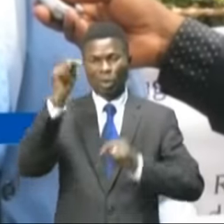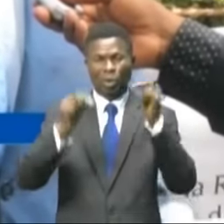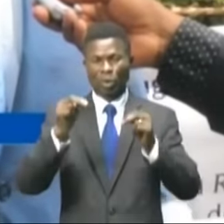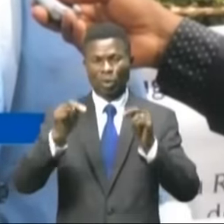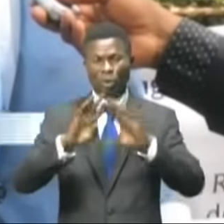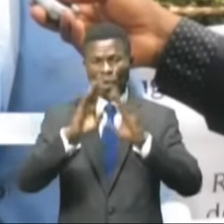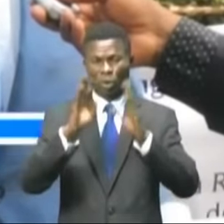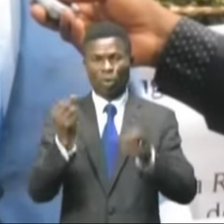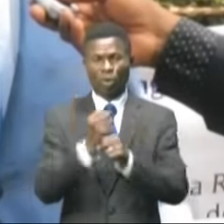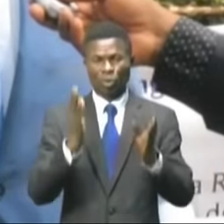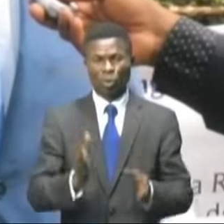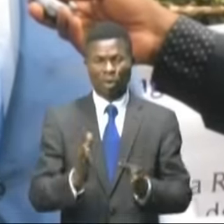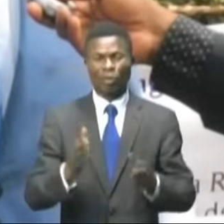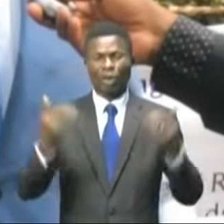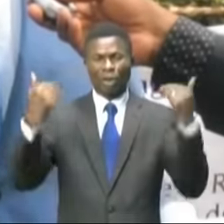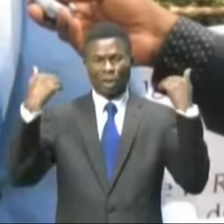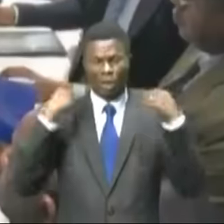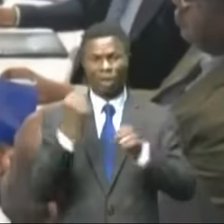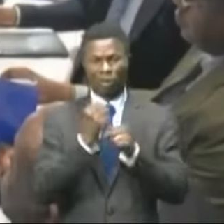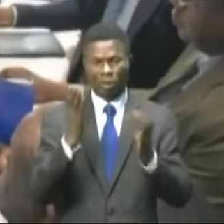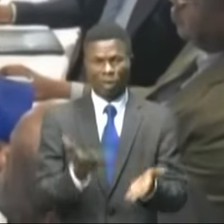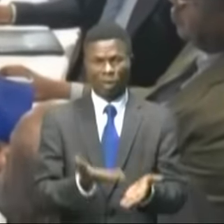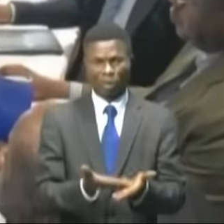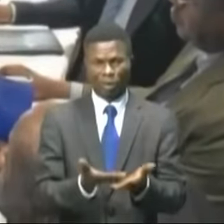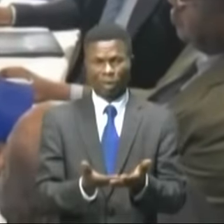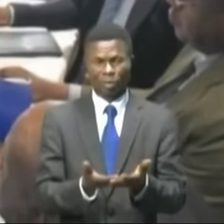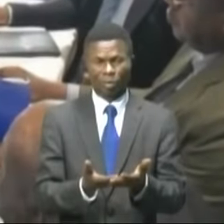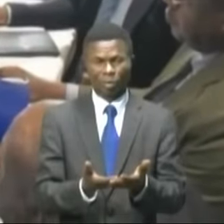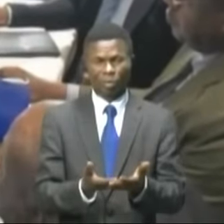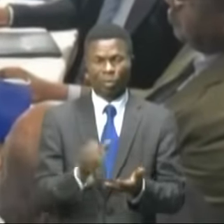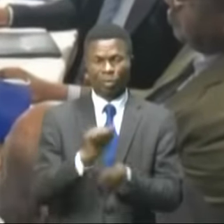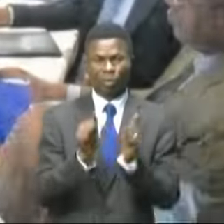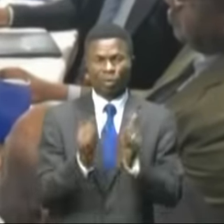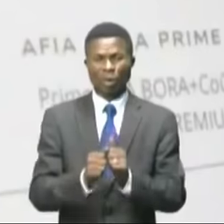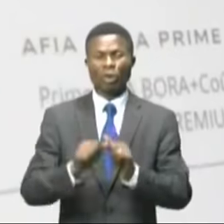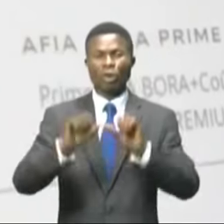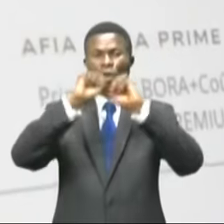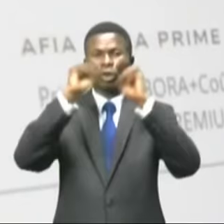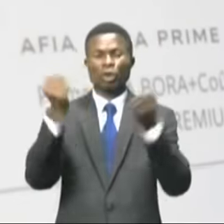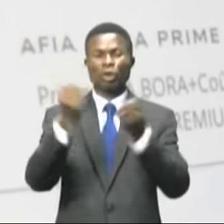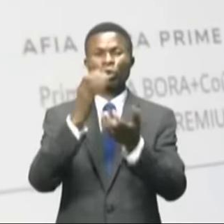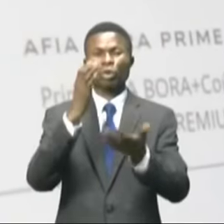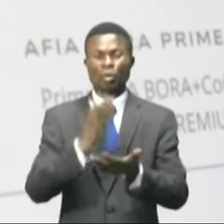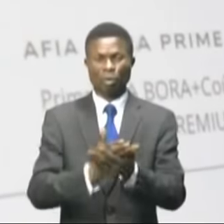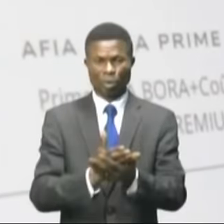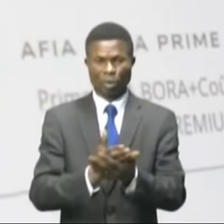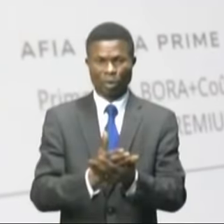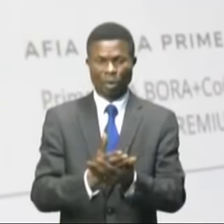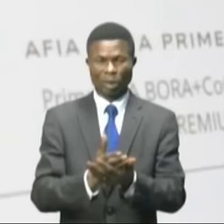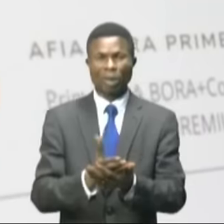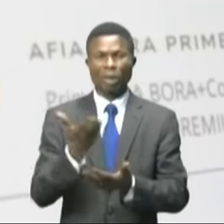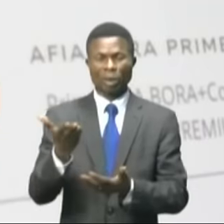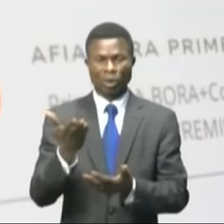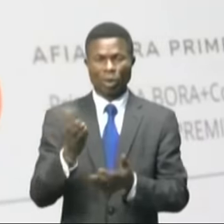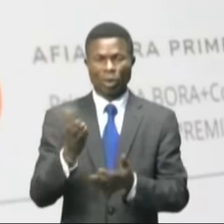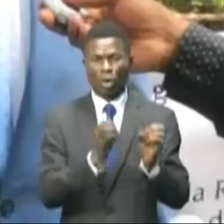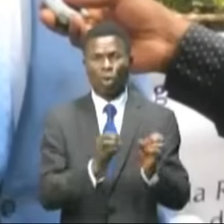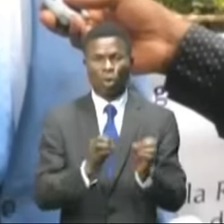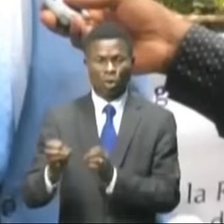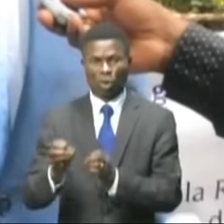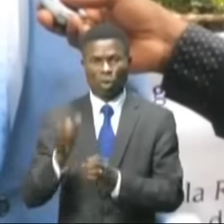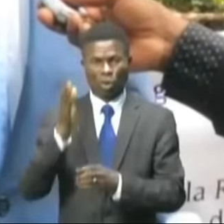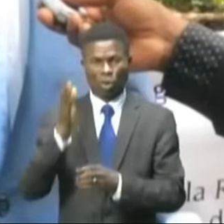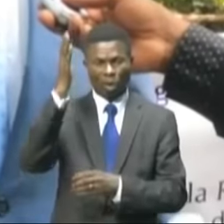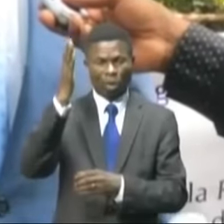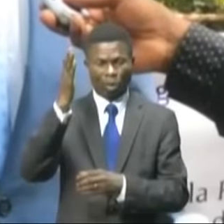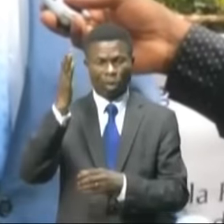et des travailleurs. Et pour ce qui est, par exemple, du secteur privé, il y aura l'organisation très prochaine d'un conseil